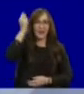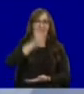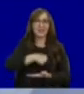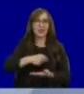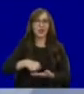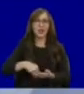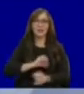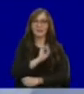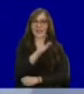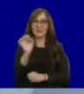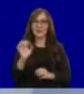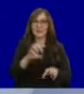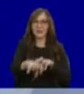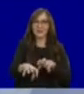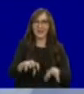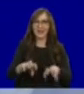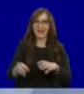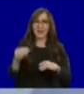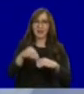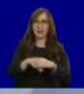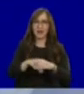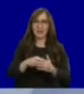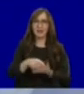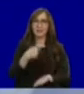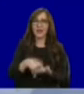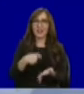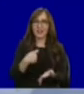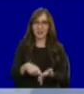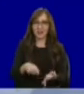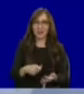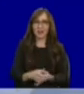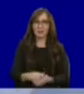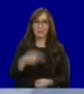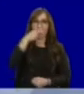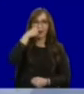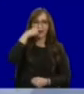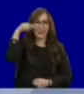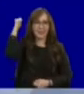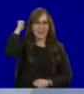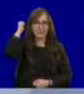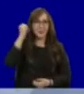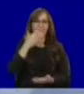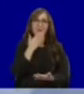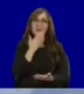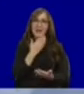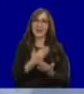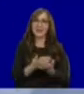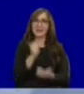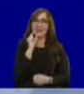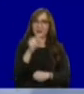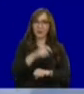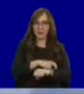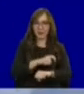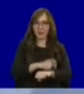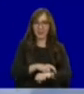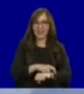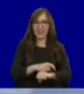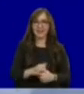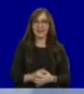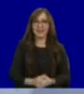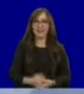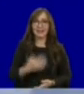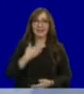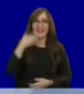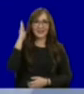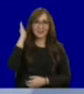daerah, termasuk pun mahasiswa. Jadi bapak-bapak, ibu-ibu, terima kasih sudah waktunya untuk saya memberikan paparan